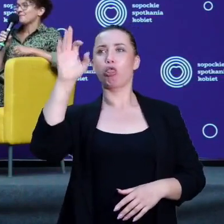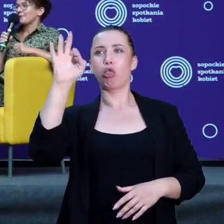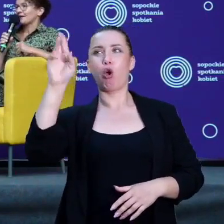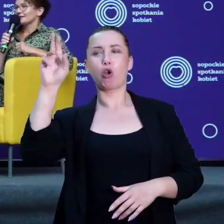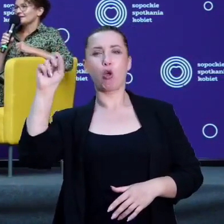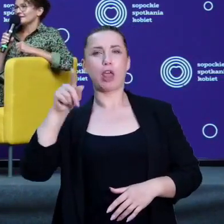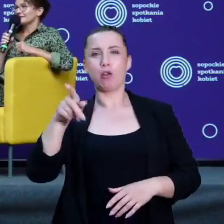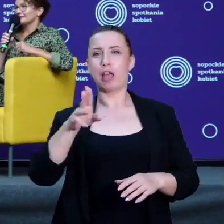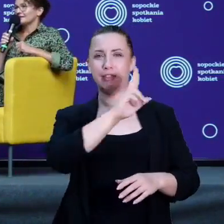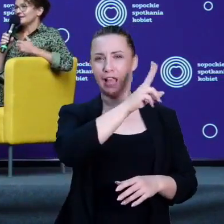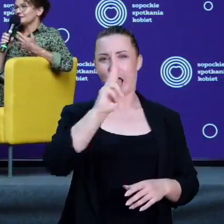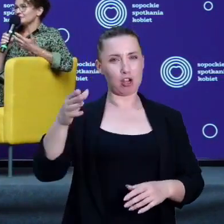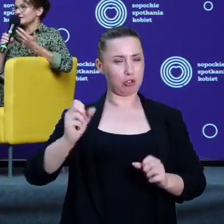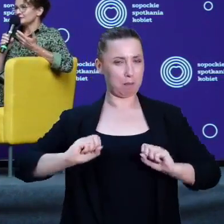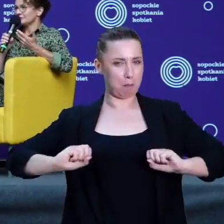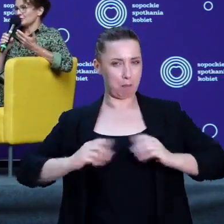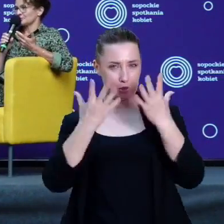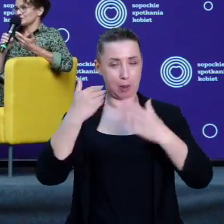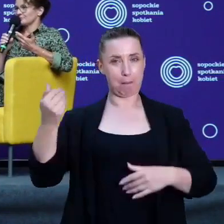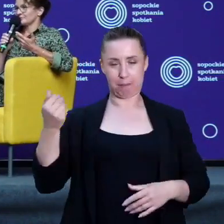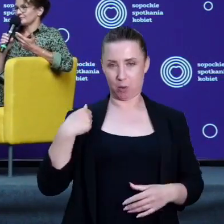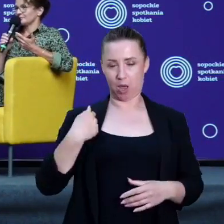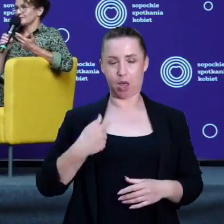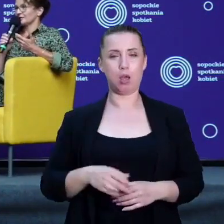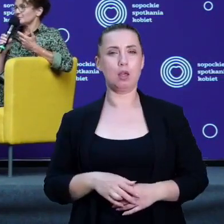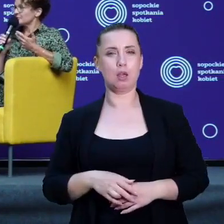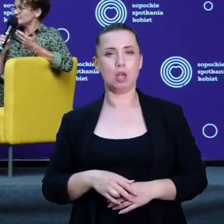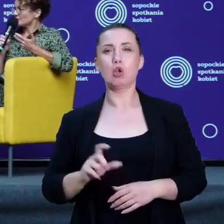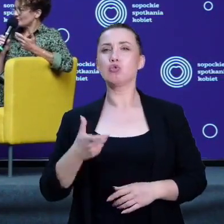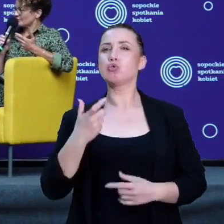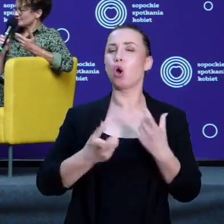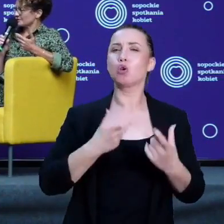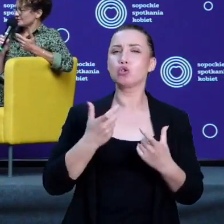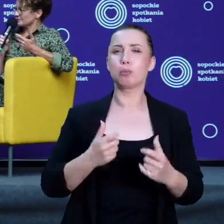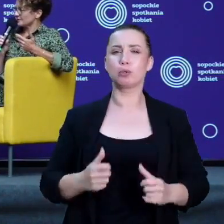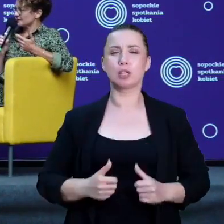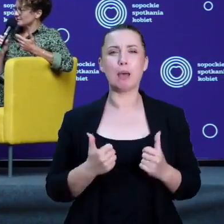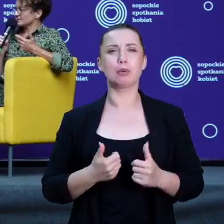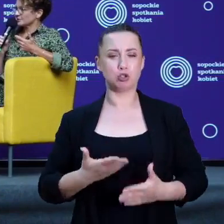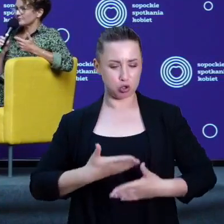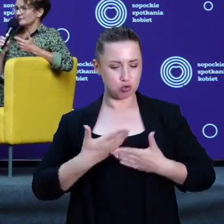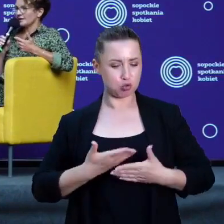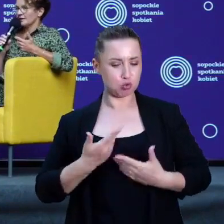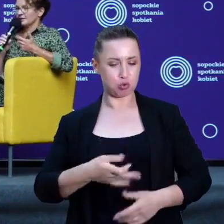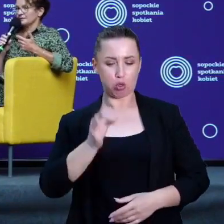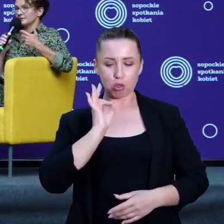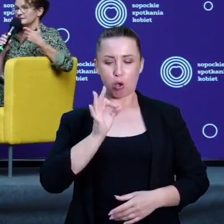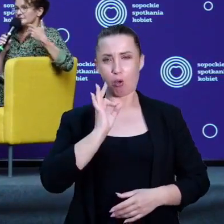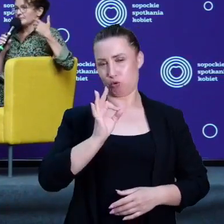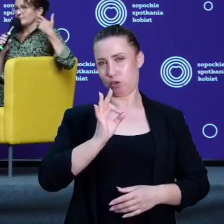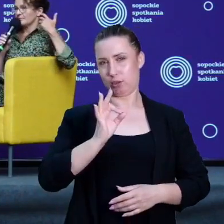manifestacjach. I jak to zrobić, żeby być sobą właśnie cały czas, żeby